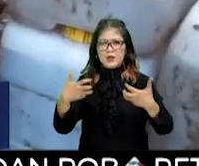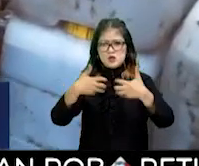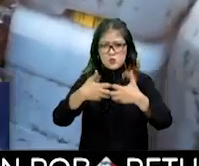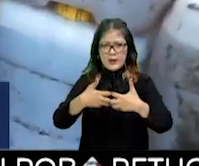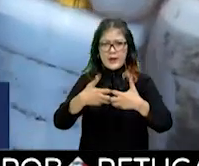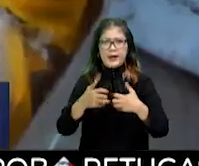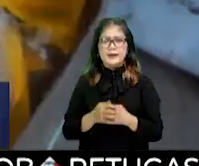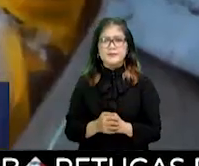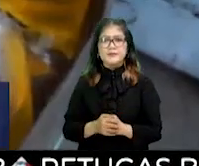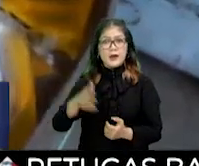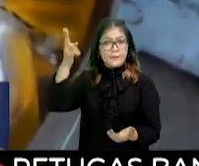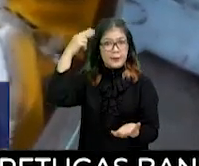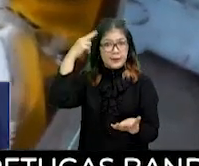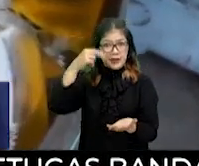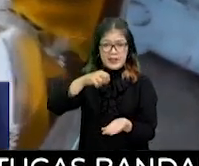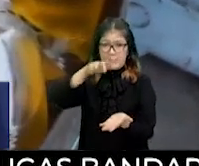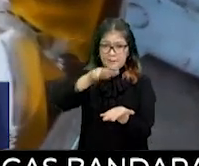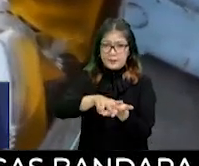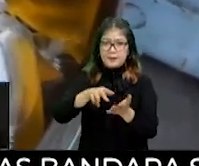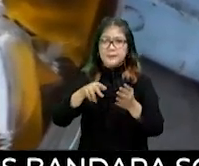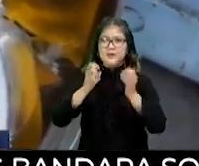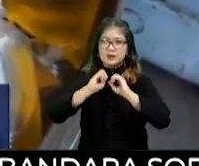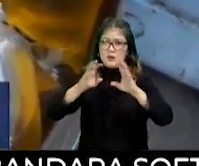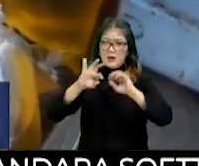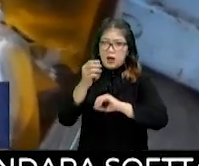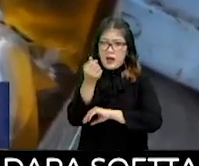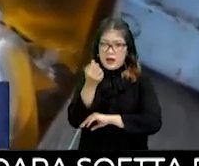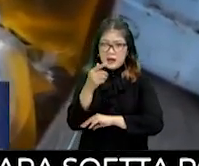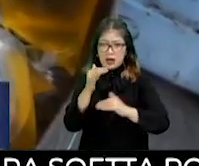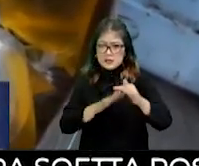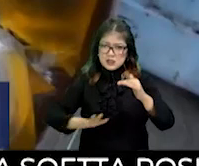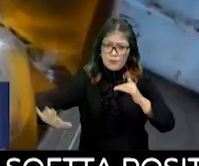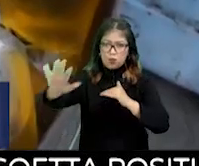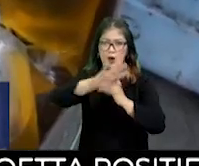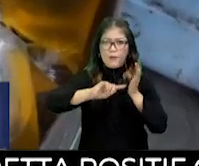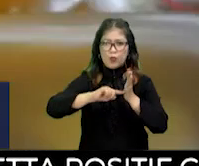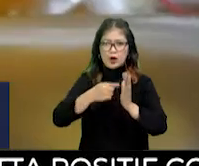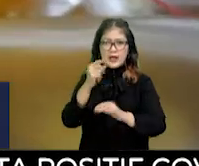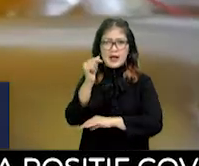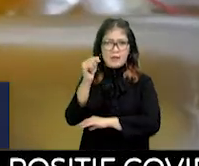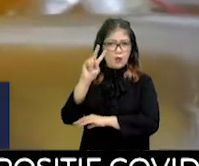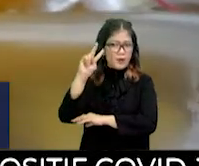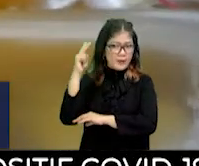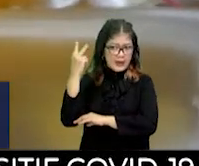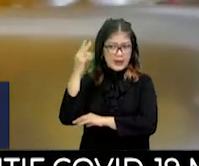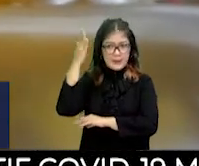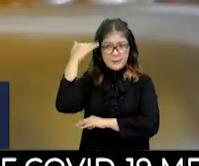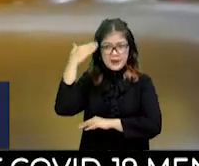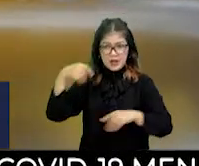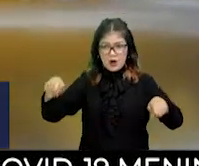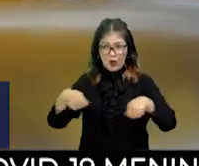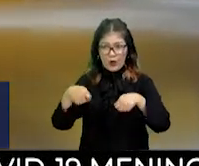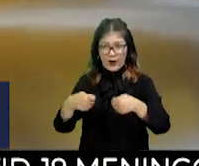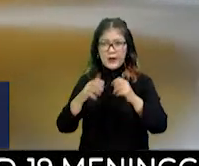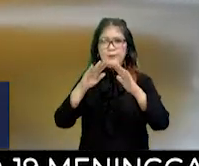Pemerintah resmi mengumumkan kebijakan satu harga minyak goreng yang mulai berlaku sejak Rabu kemarin. Minyak goreng kemasan premium maupun sederhana